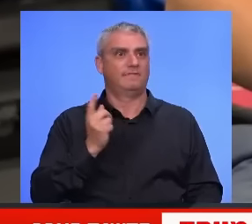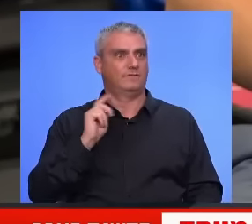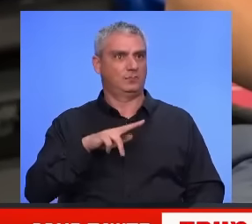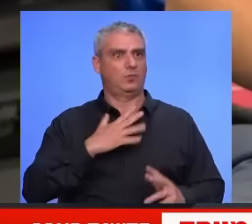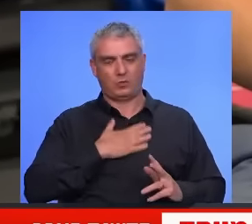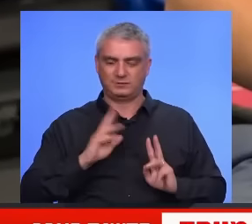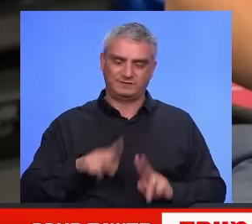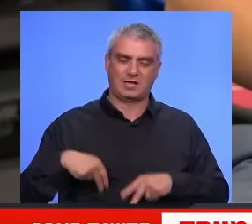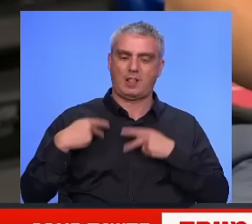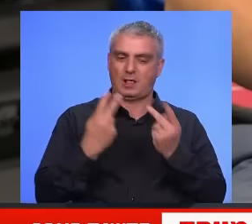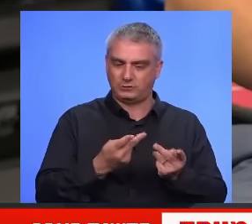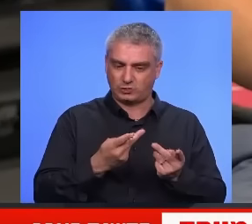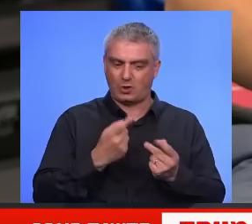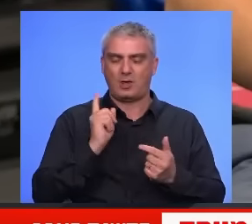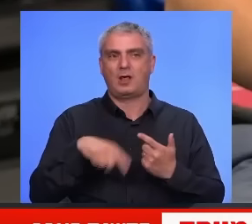לחזור. גם